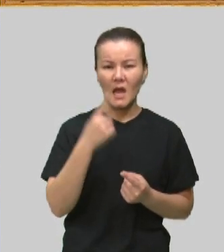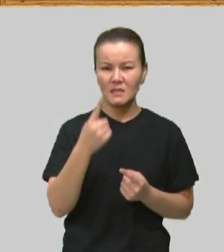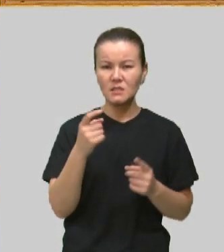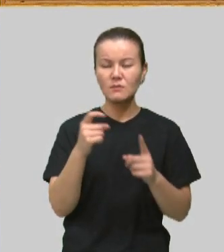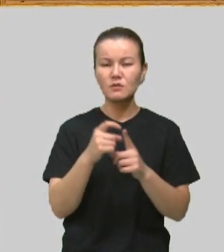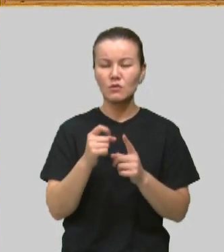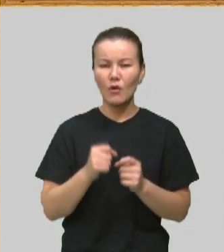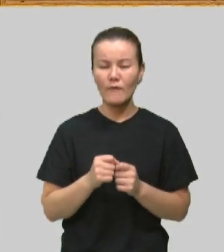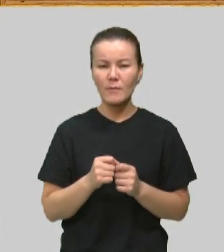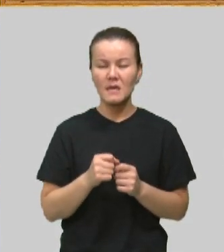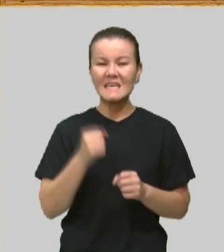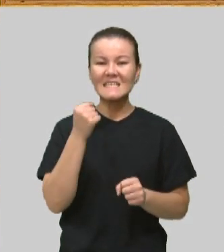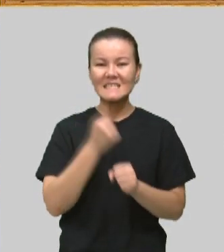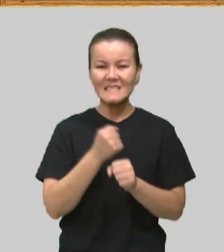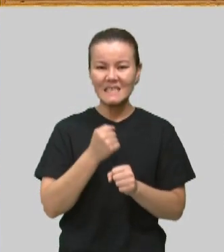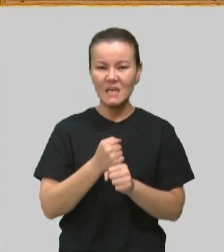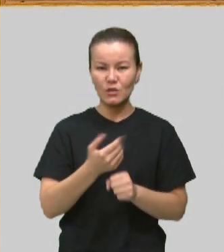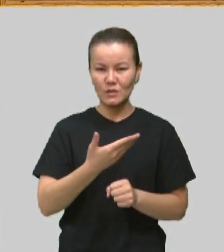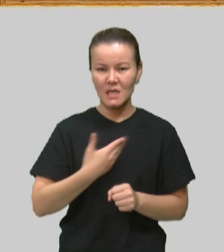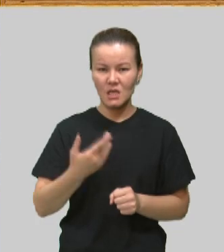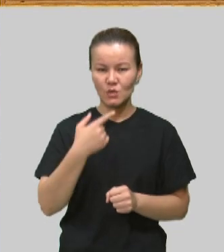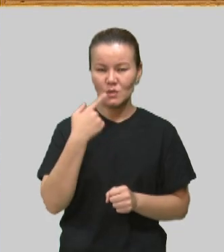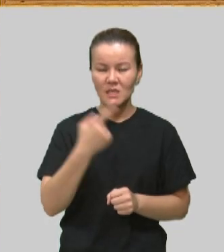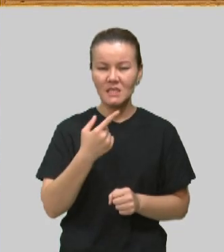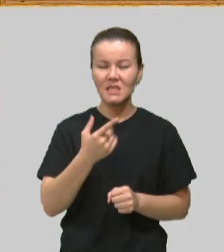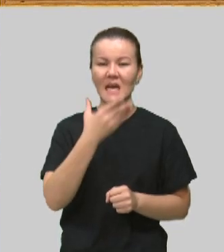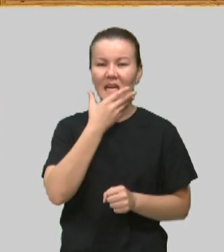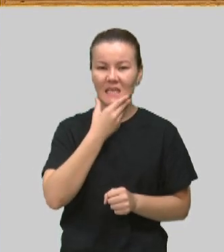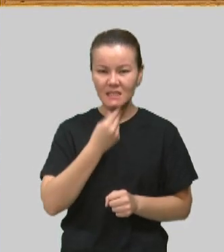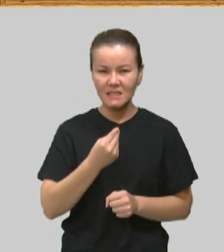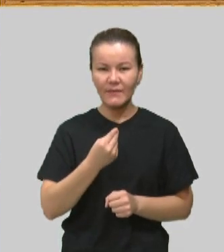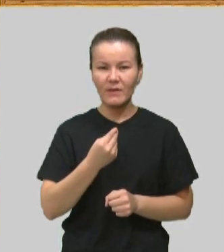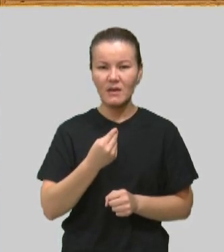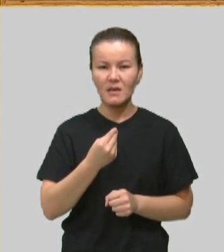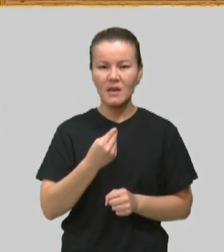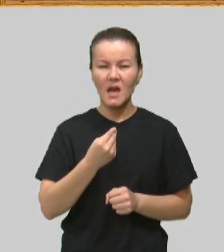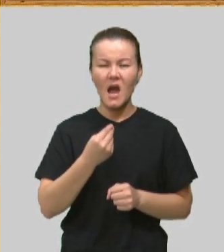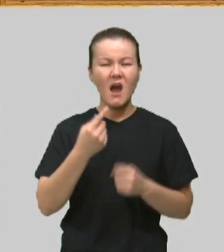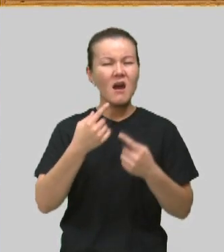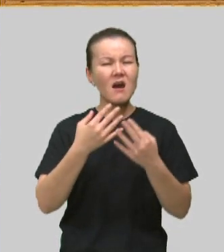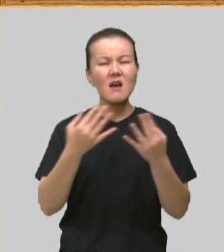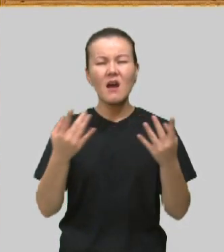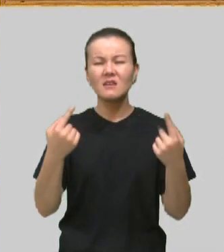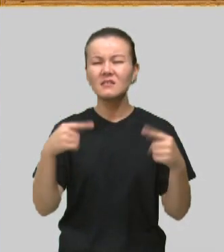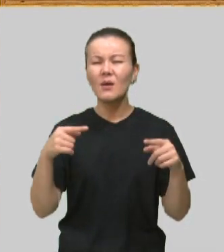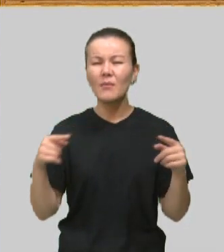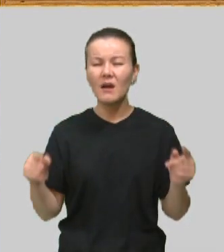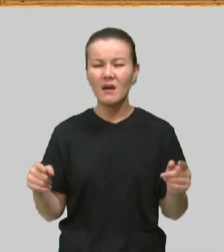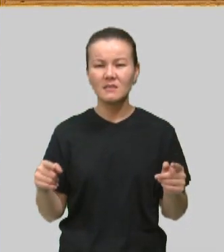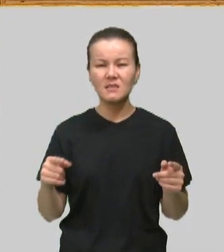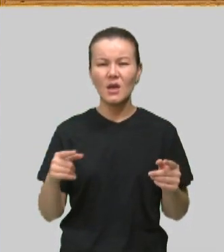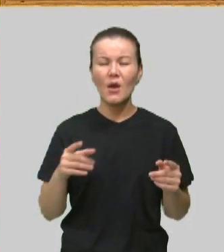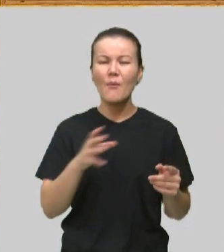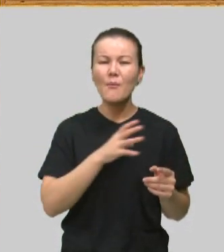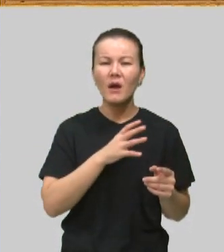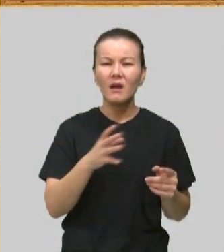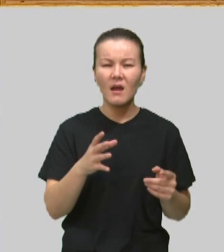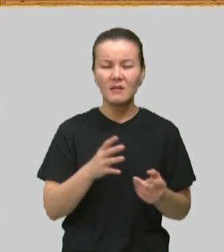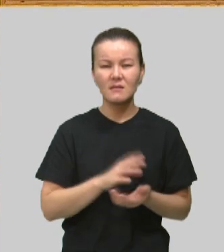словом, делают нашу речь красивой, разнообразной и